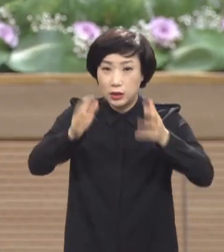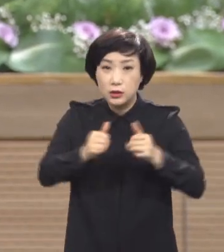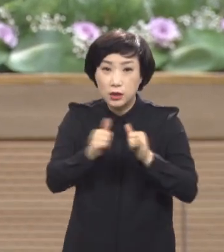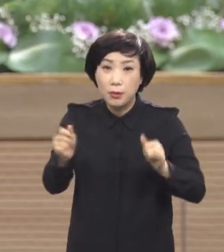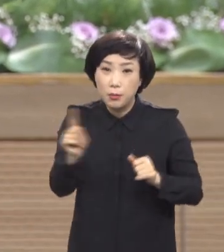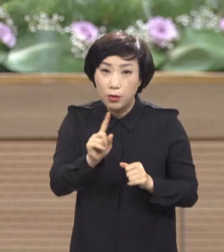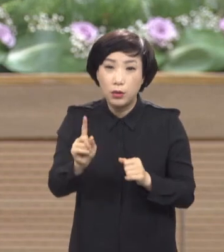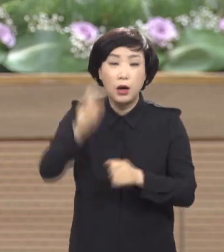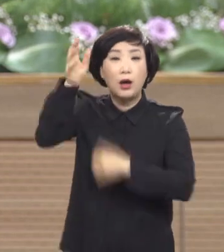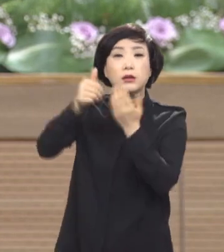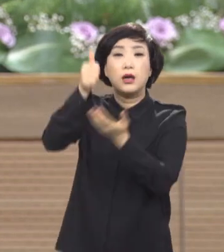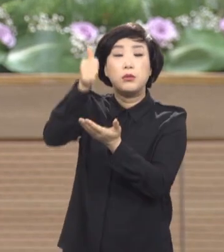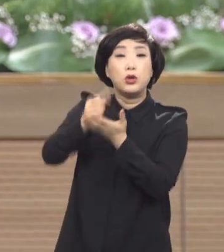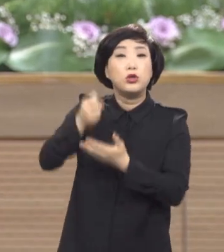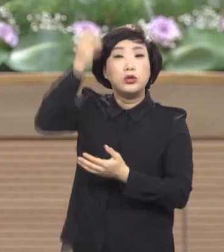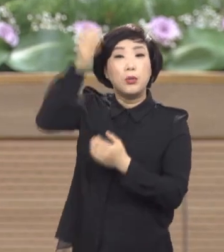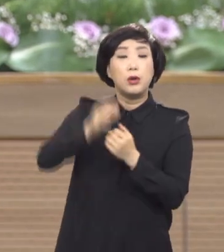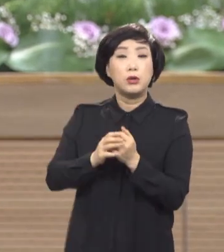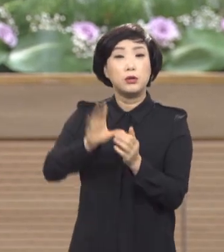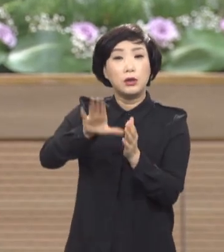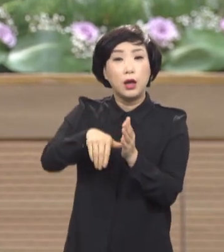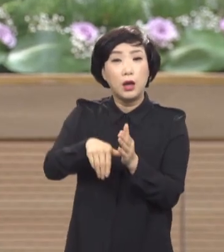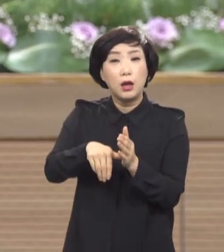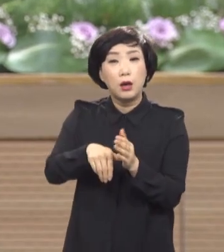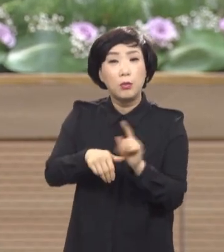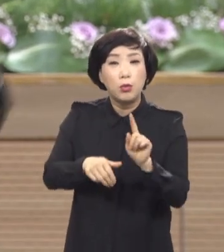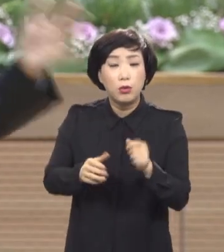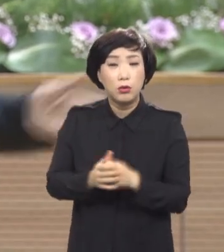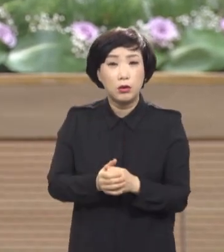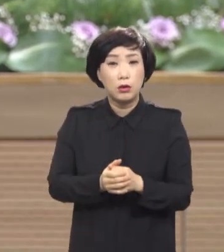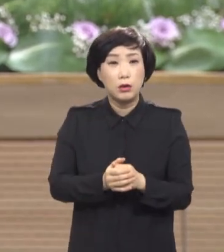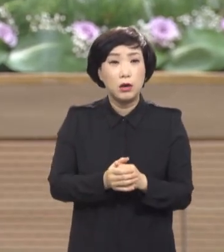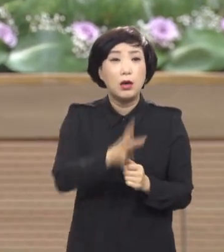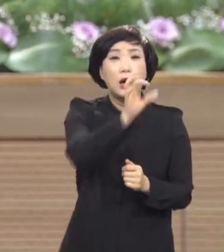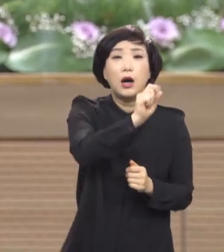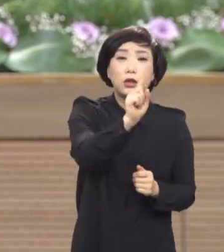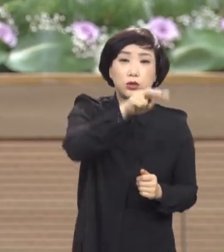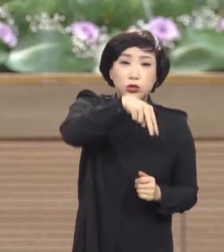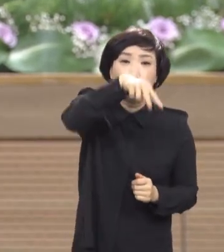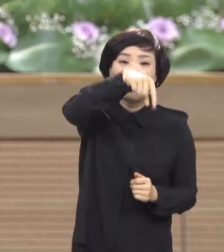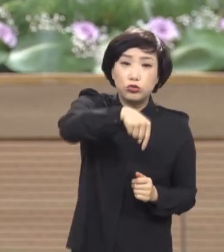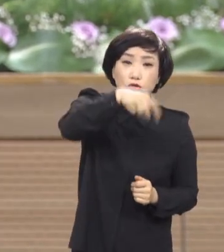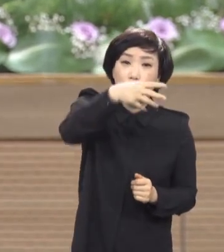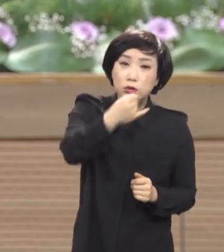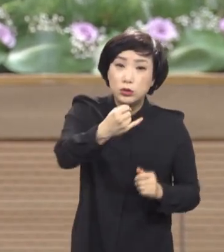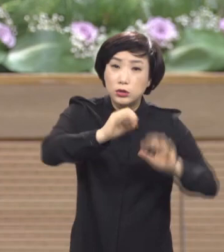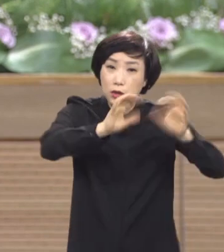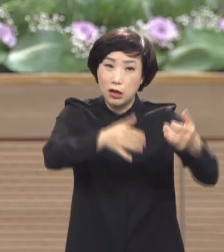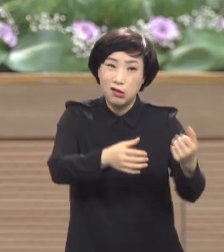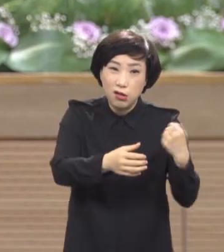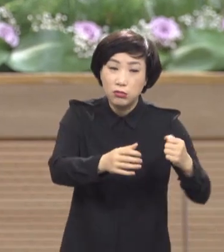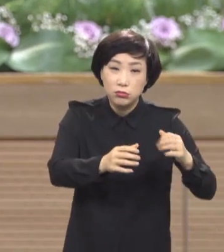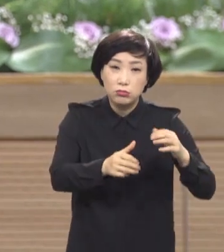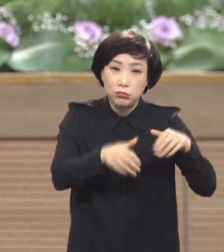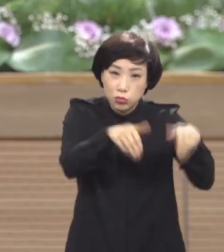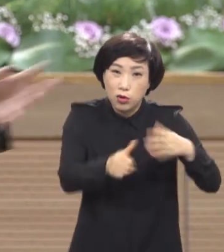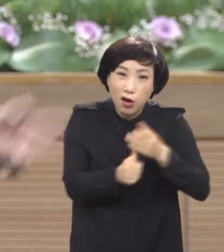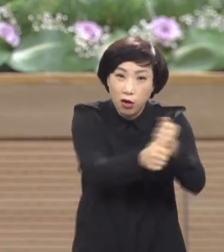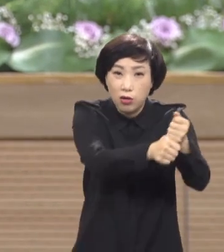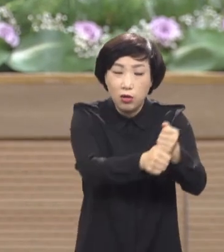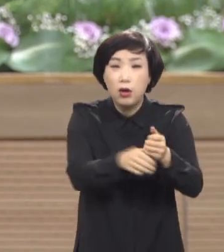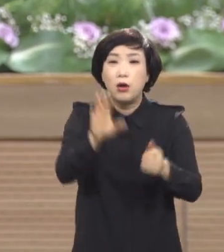백성들은 하나님을 잊어버릴 때마다 아수로로 바벨론으로 애급으로